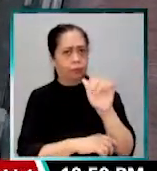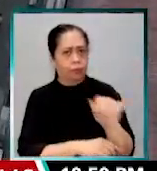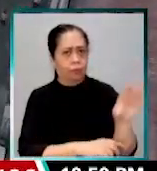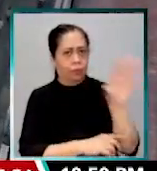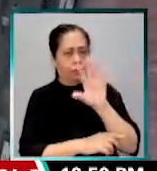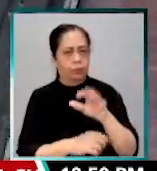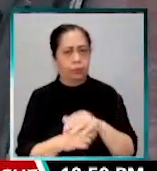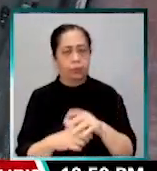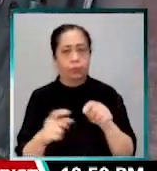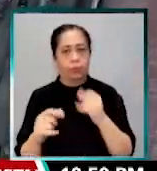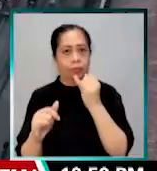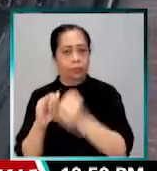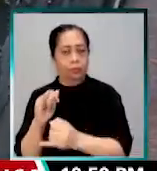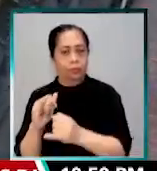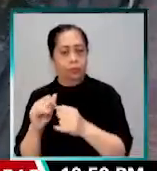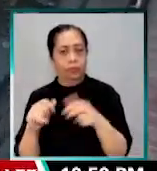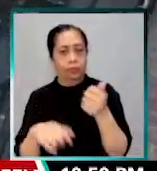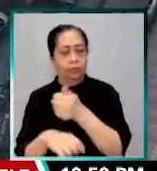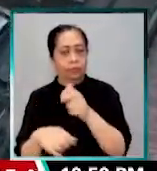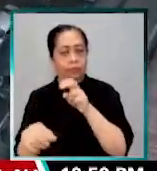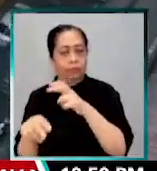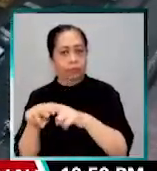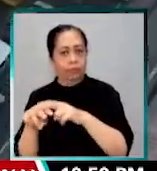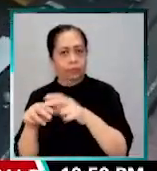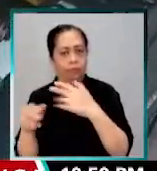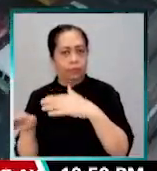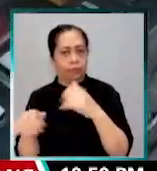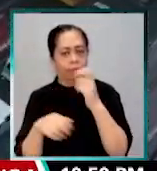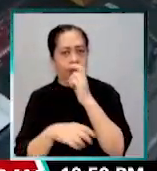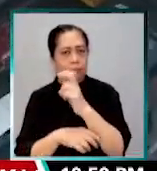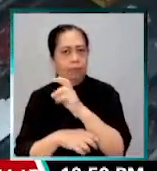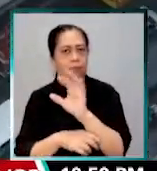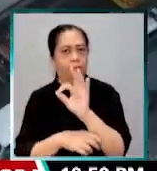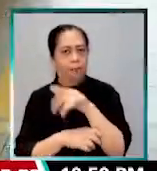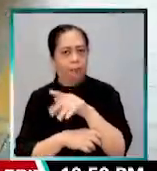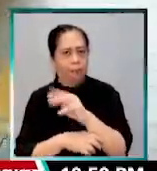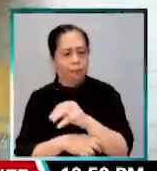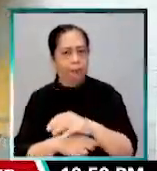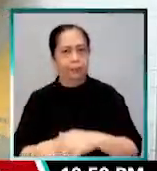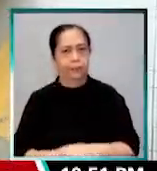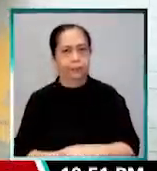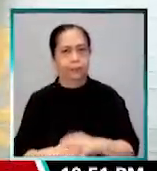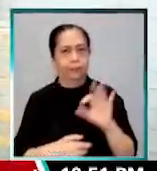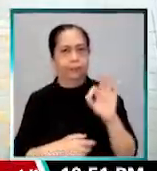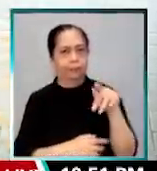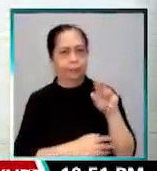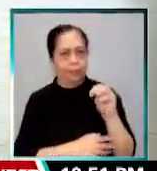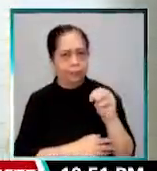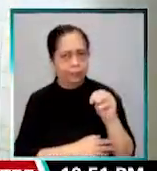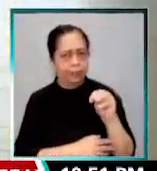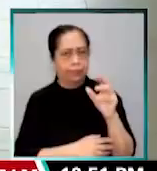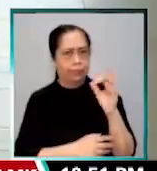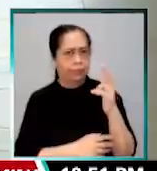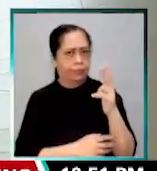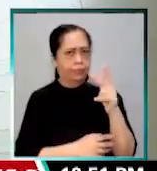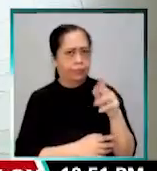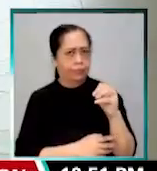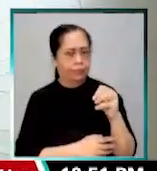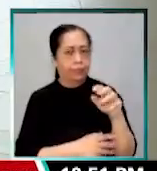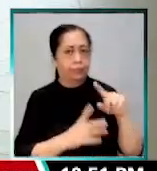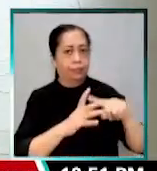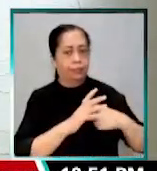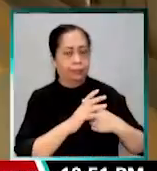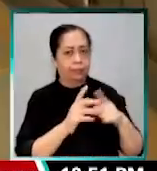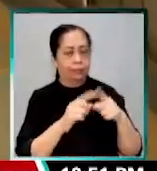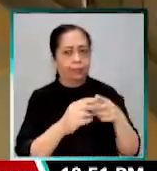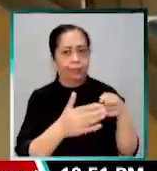habang ang last train sa Antipolo Station ay aalis ng 9 p.m. 9 p.m. or 9:30 p.m. naman ang simula sa Recto